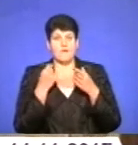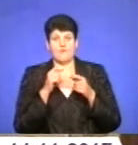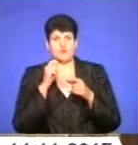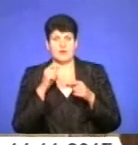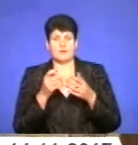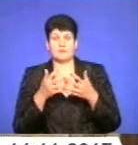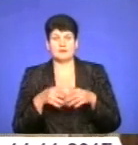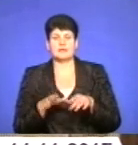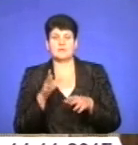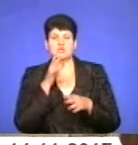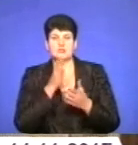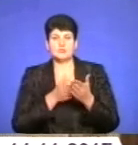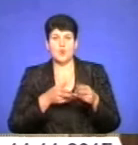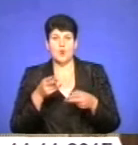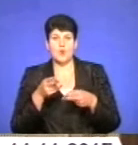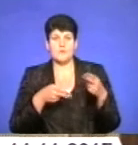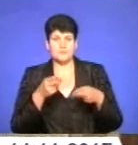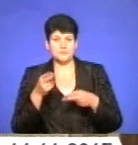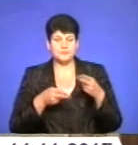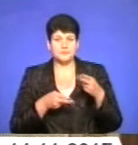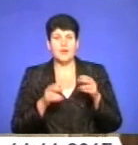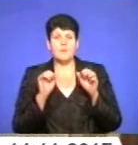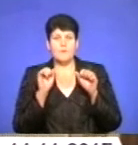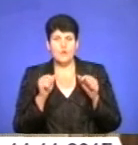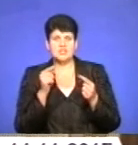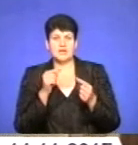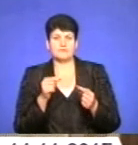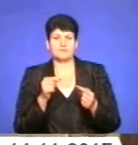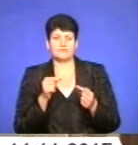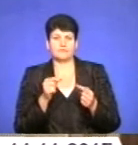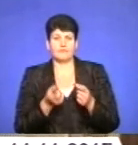яке під час оперативного втручання може визначати